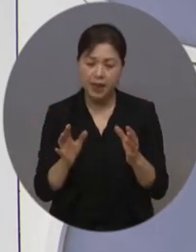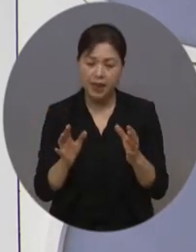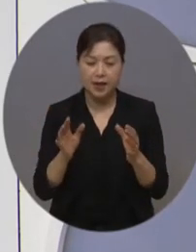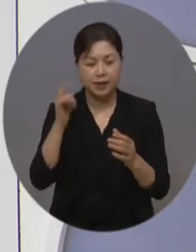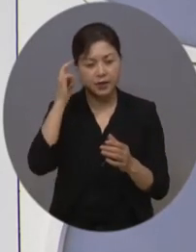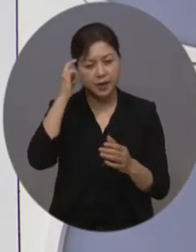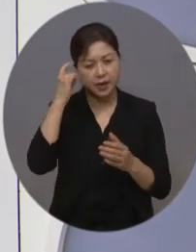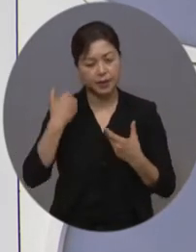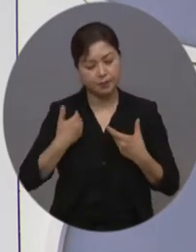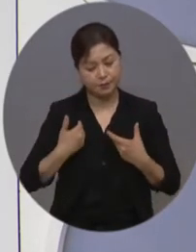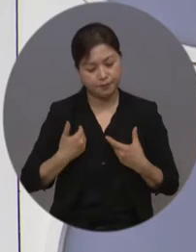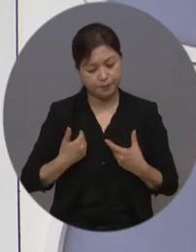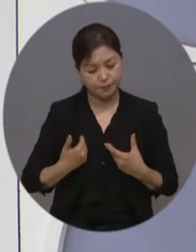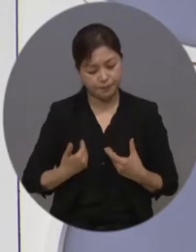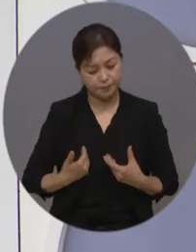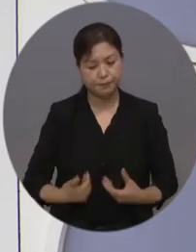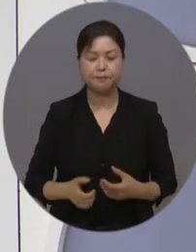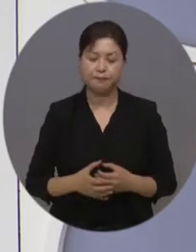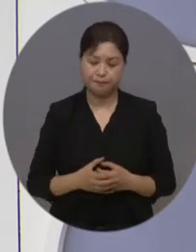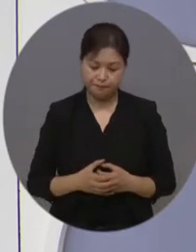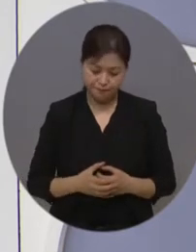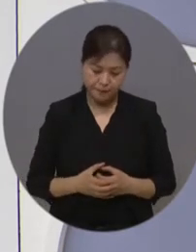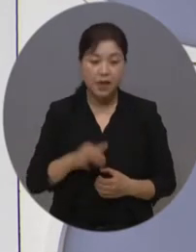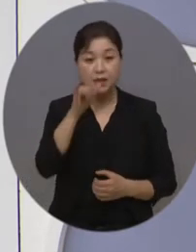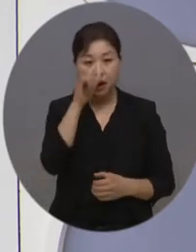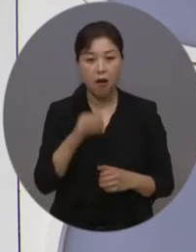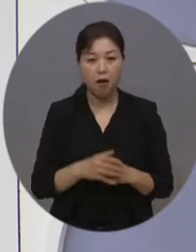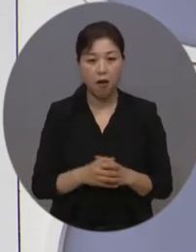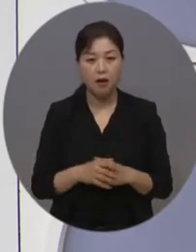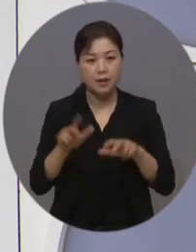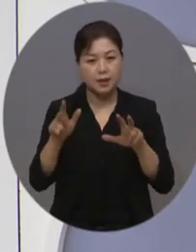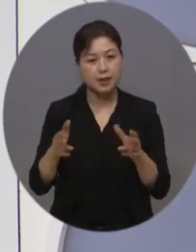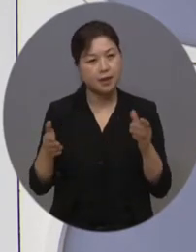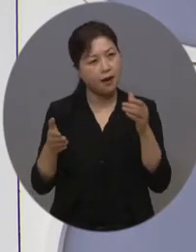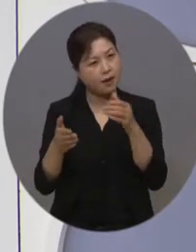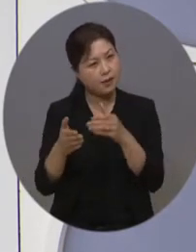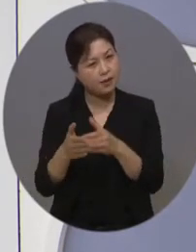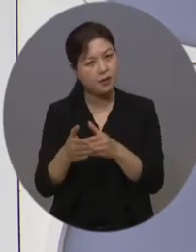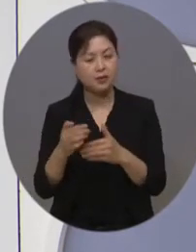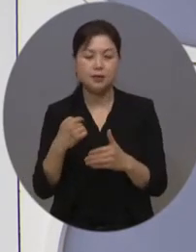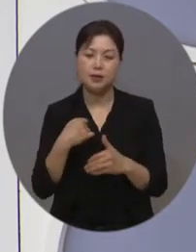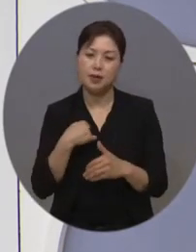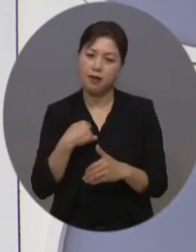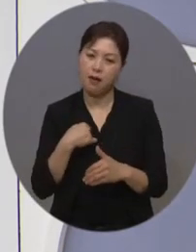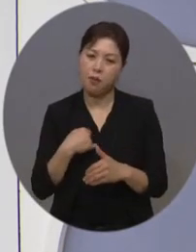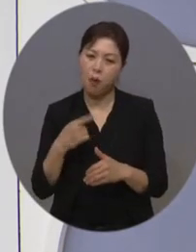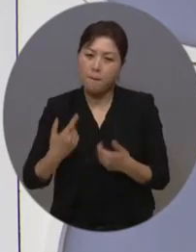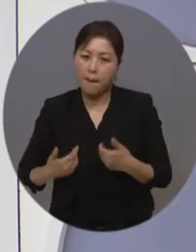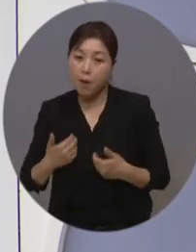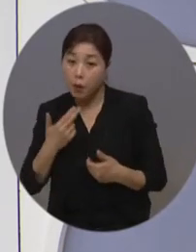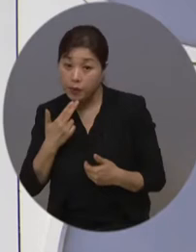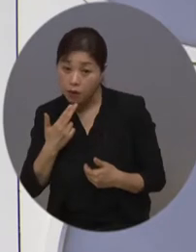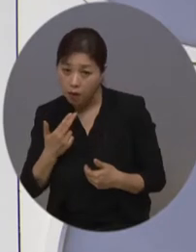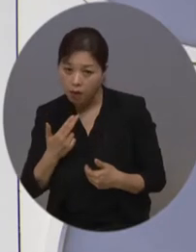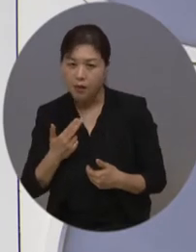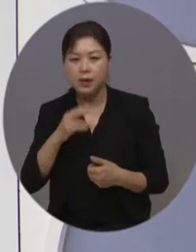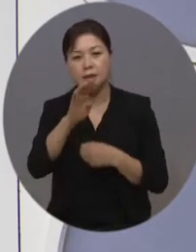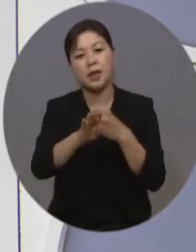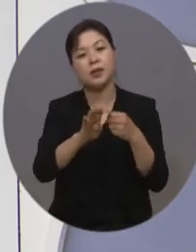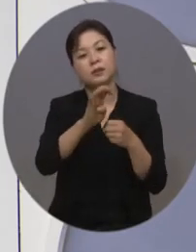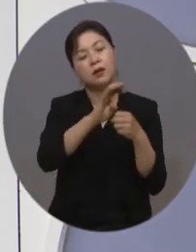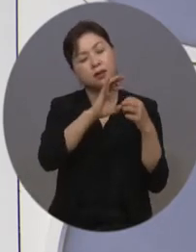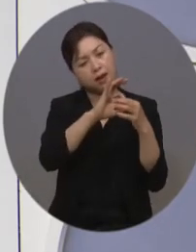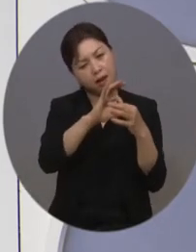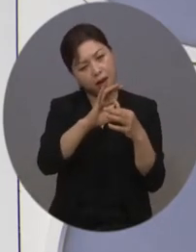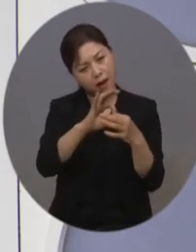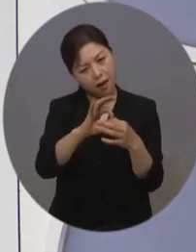하고 그러고 이제 끝납니다. 그거는 지금까지 내가 뭐 특별한 일이 없는 이상은 40년을 계속해